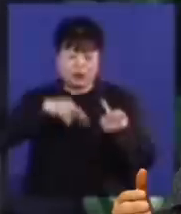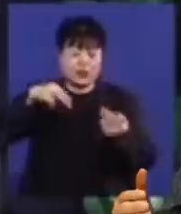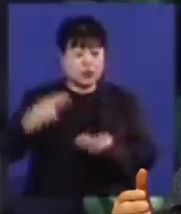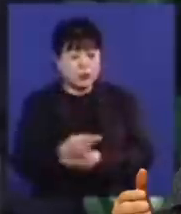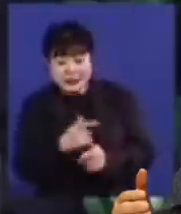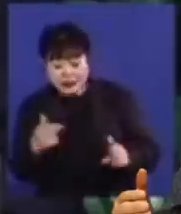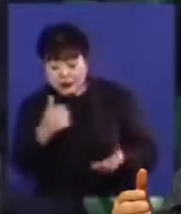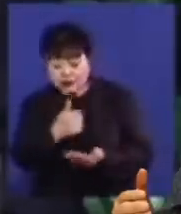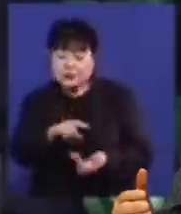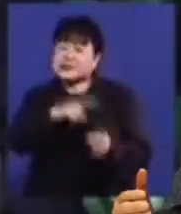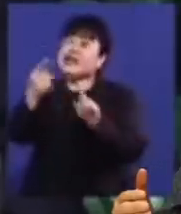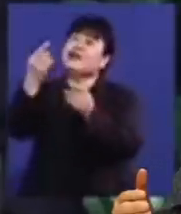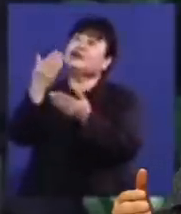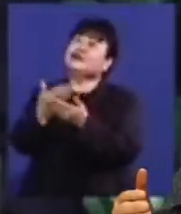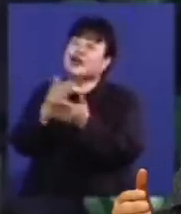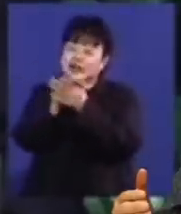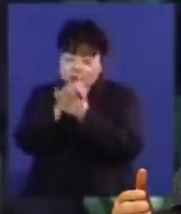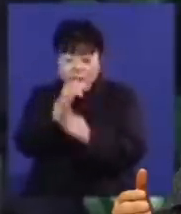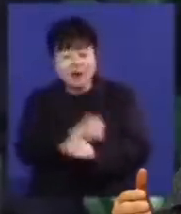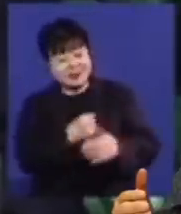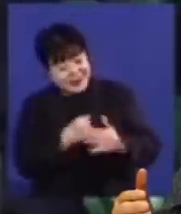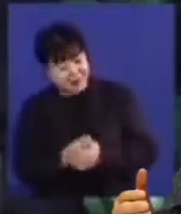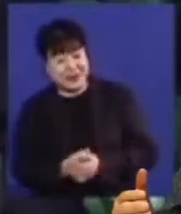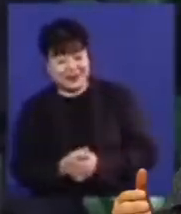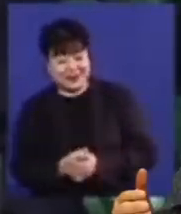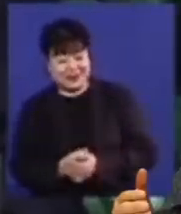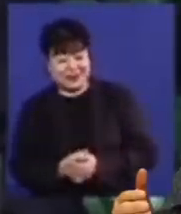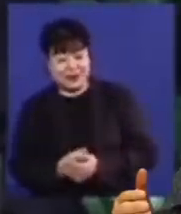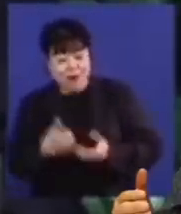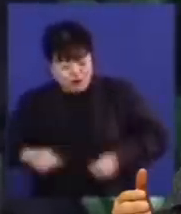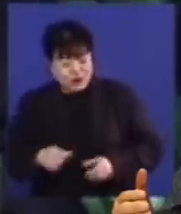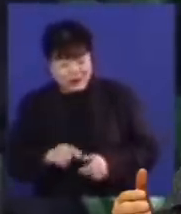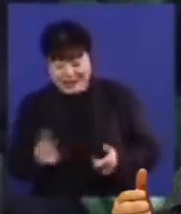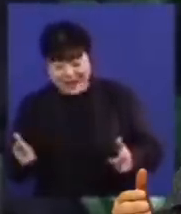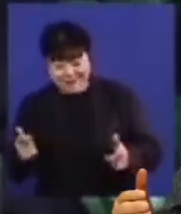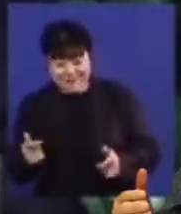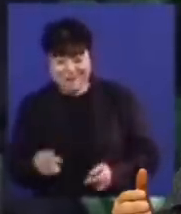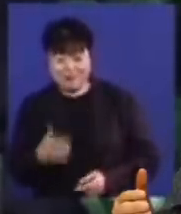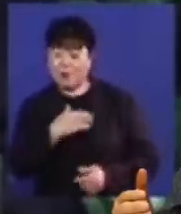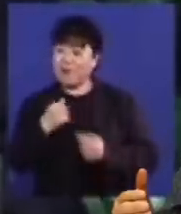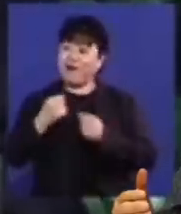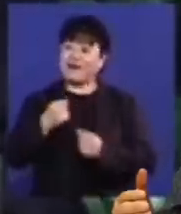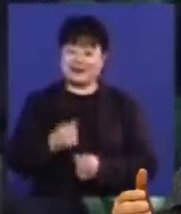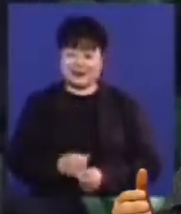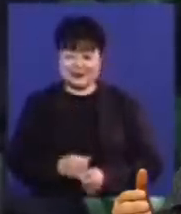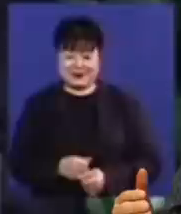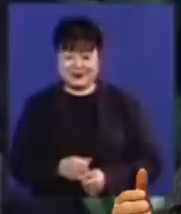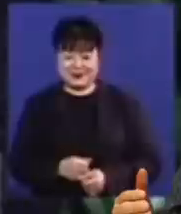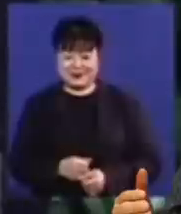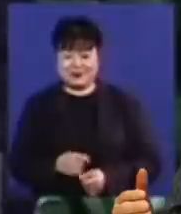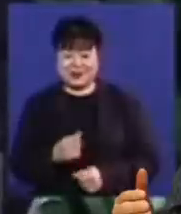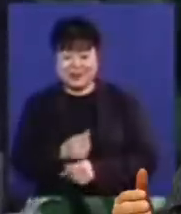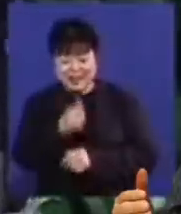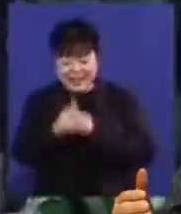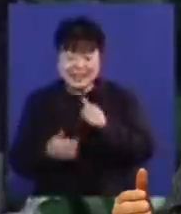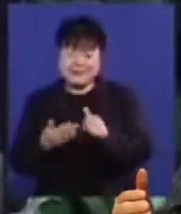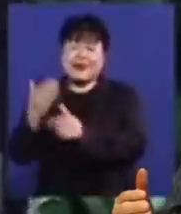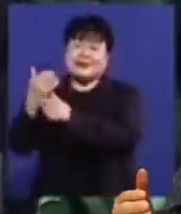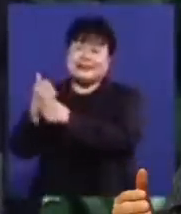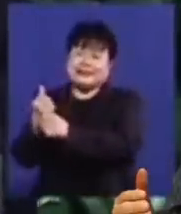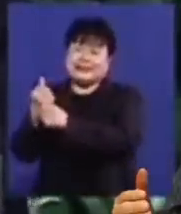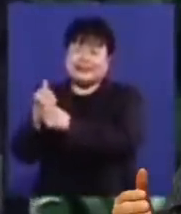것은 주님 살려주셔서 기도했기 때문에 살아난 것입니다. 그러므로 무엇을 할 때도 나를 의지하지 말고 하나님께